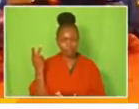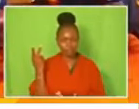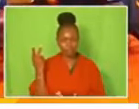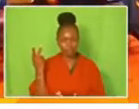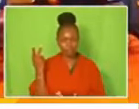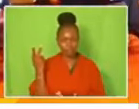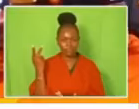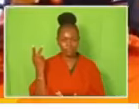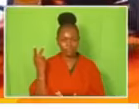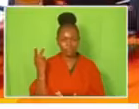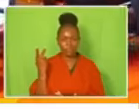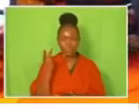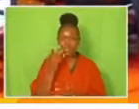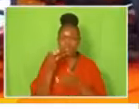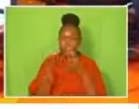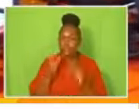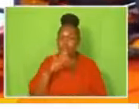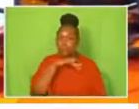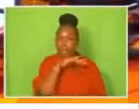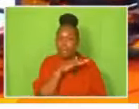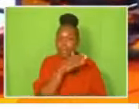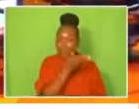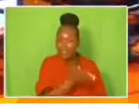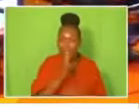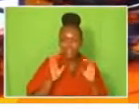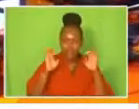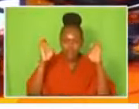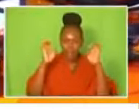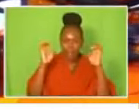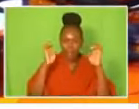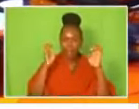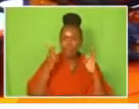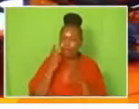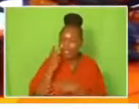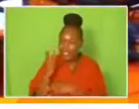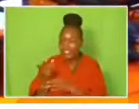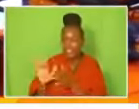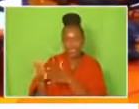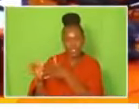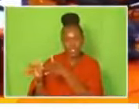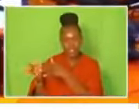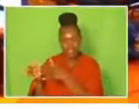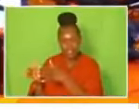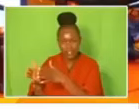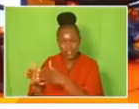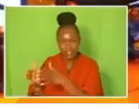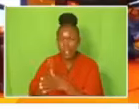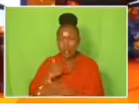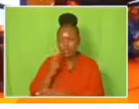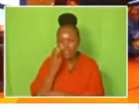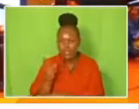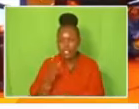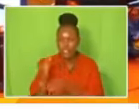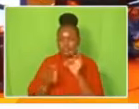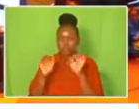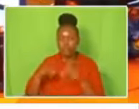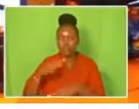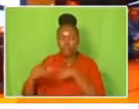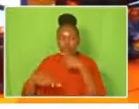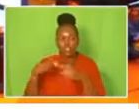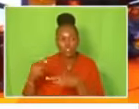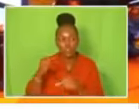Na hata kama baba yuko bila baba inakuwa pale anashangilia nyinyi tu. Lakini ninataka kuona kama nyinyi mnaweza